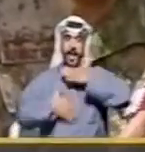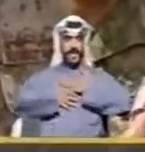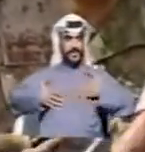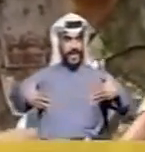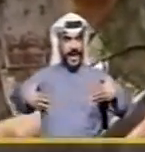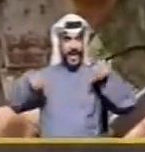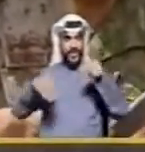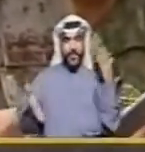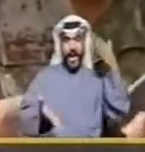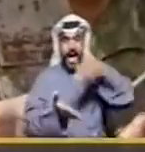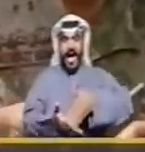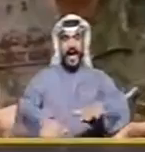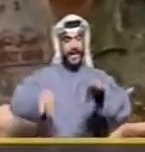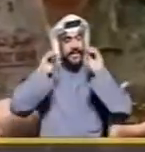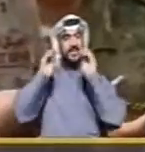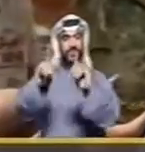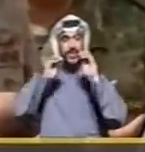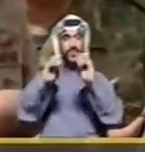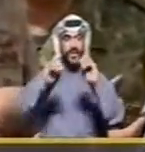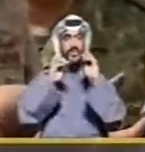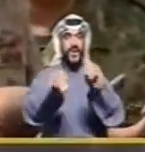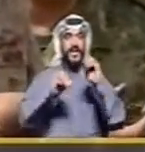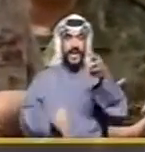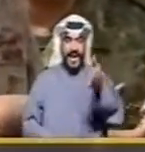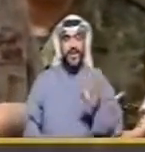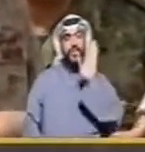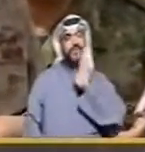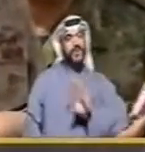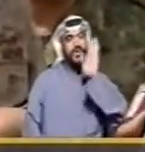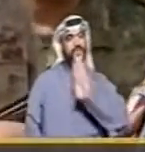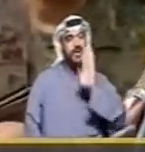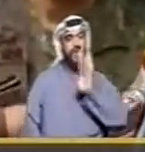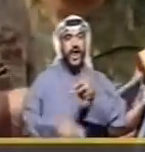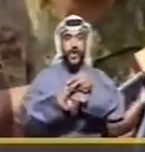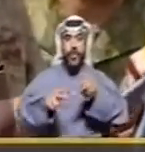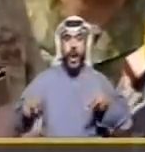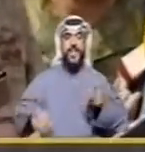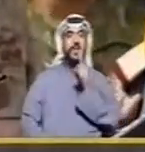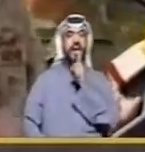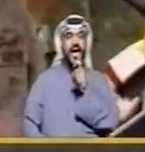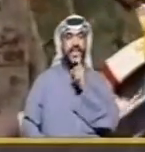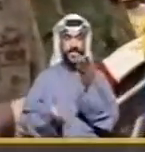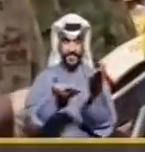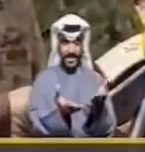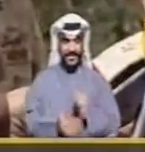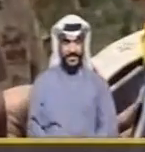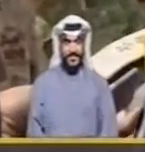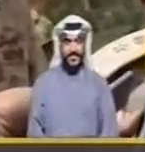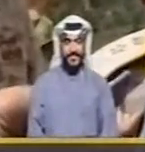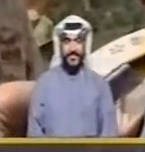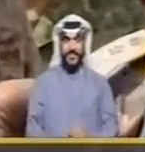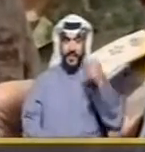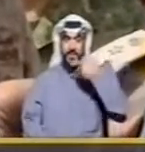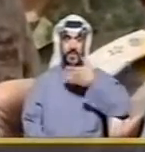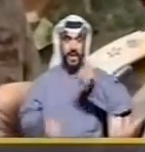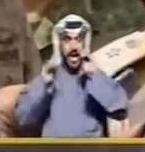اليوم الختامي لتمرين فهود الصحراء واحد مع أخواننا وأشقائنا في دولة الكويت. هذا